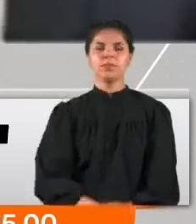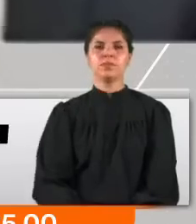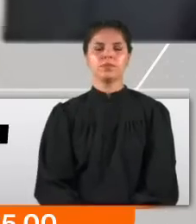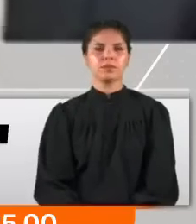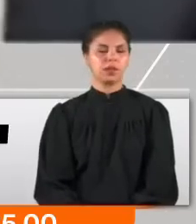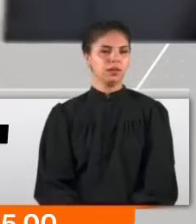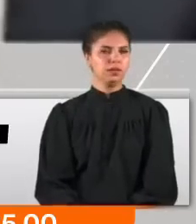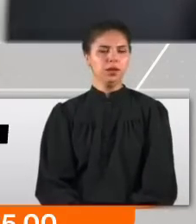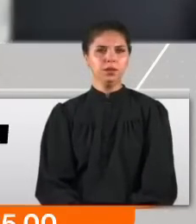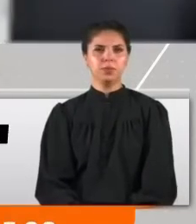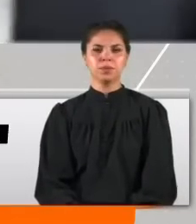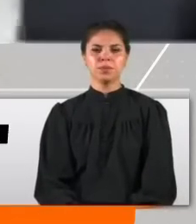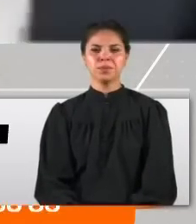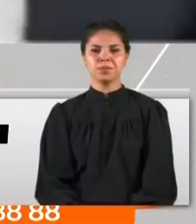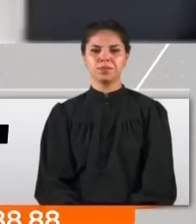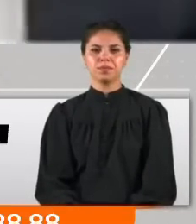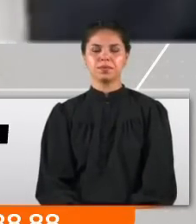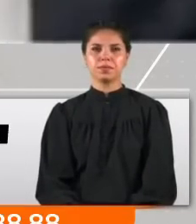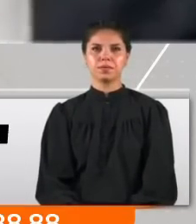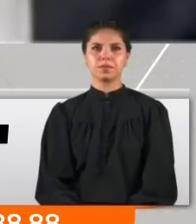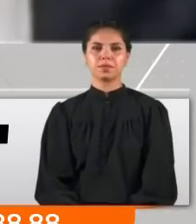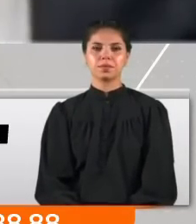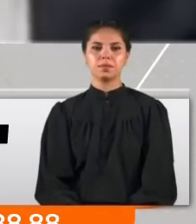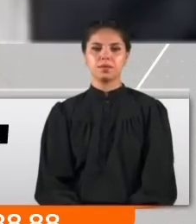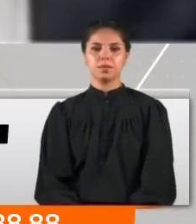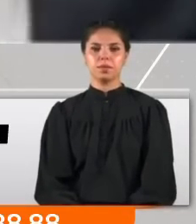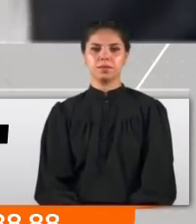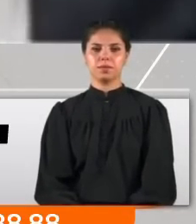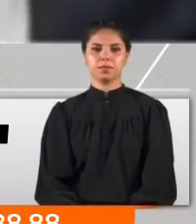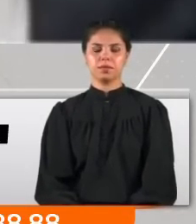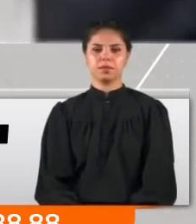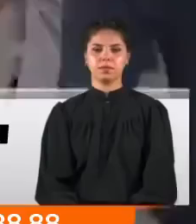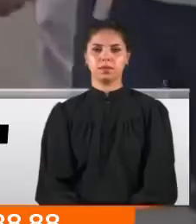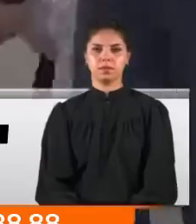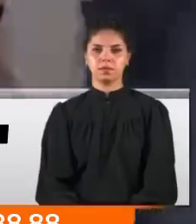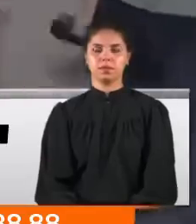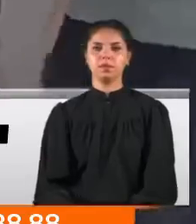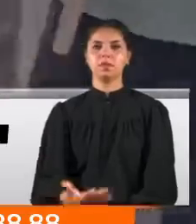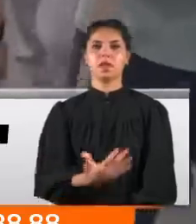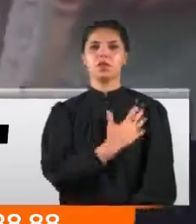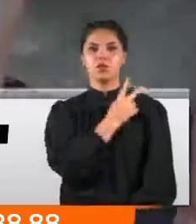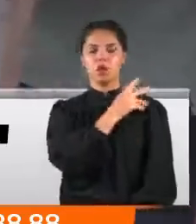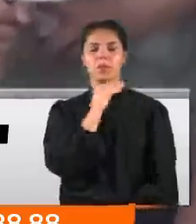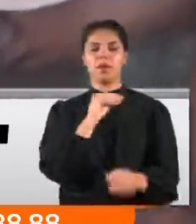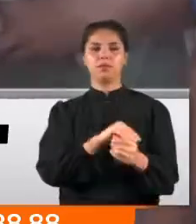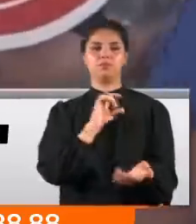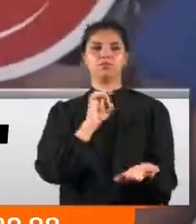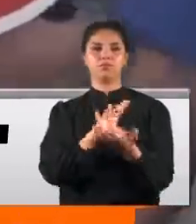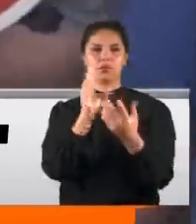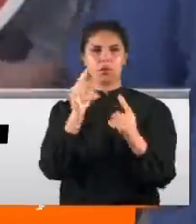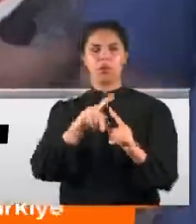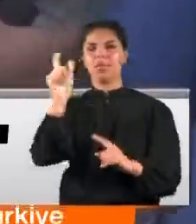arasında bir çizgi oturtmuş dedi. Oradan alıp merkezle HDP arasında bir çizgi oturtmaya çalışıyorum dedi. CHP'den ihraç edilen